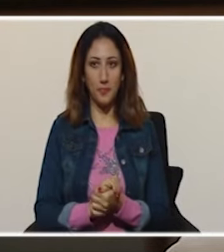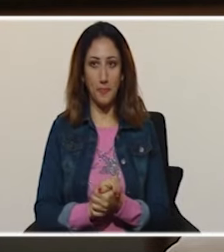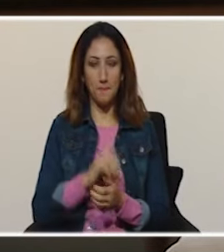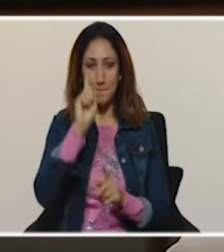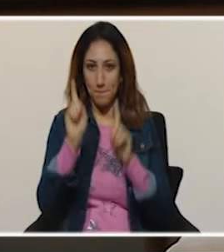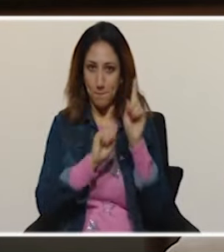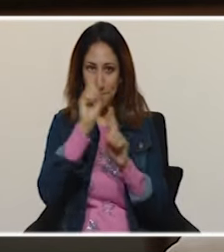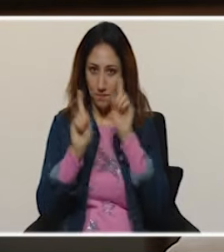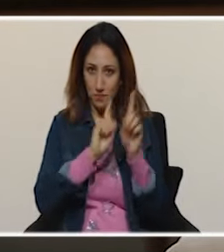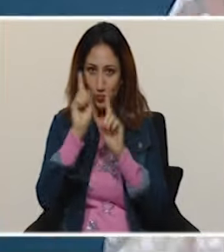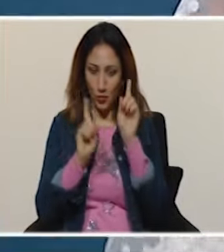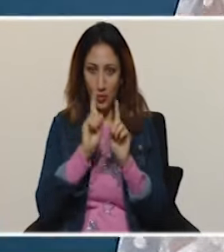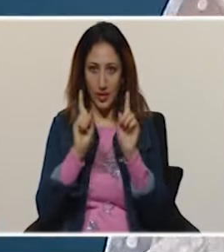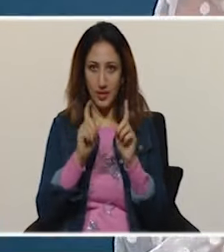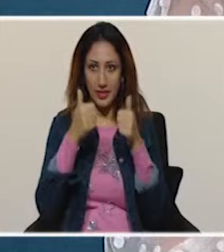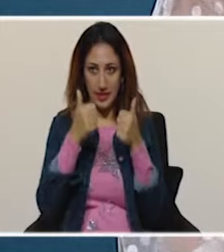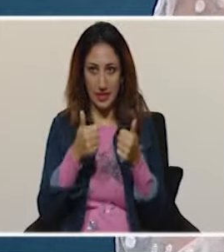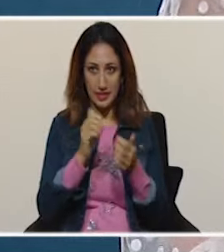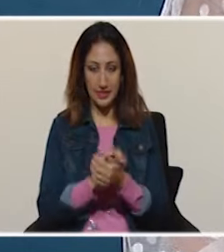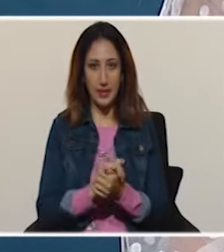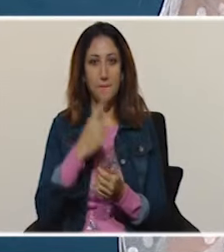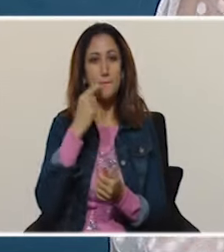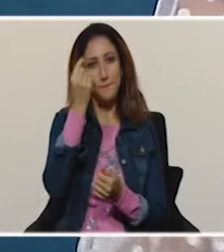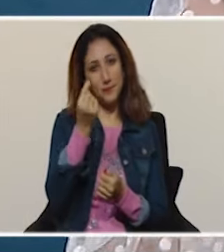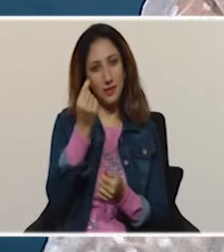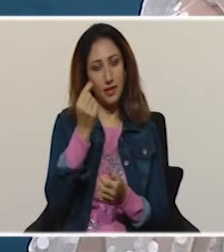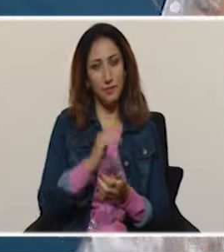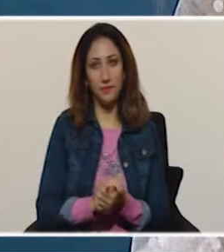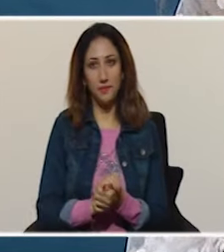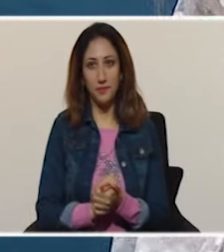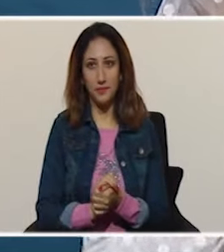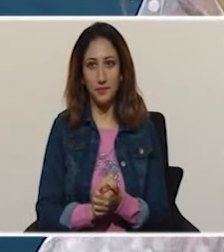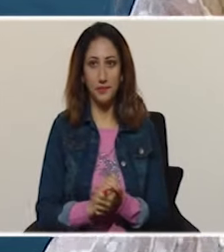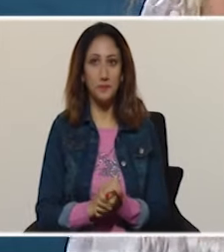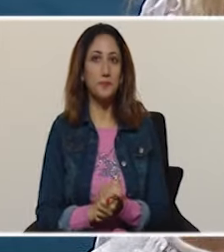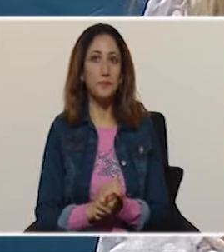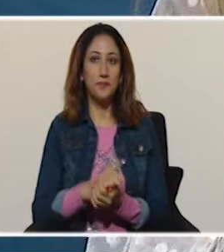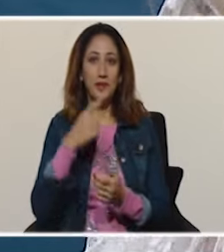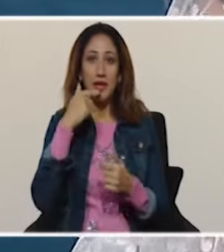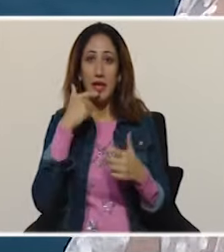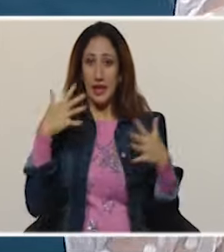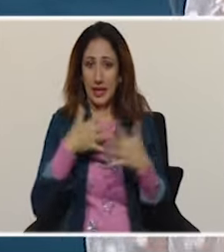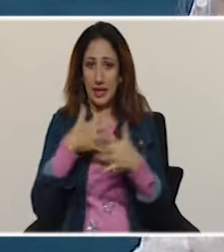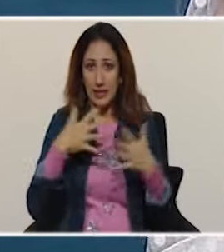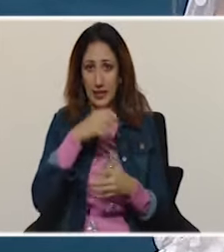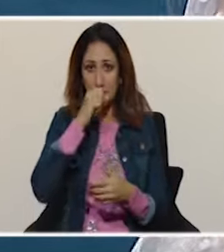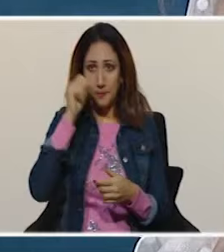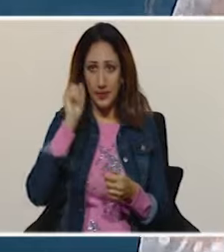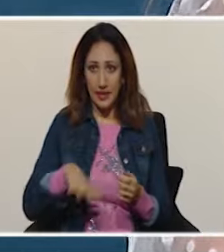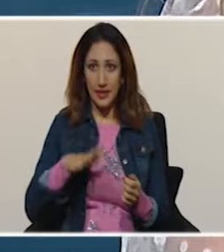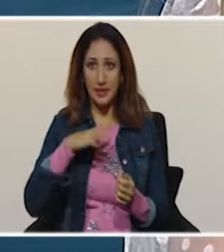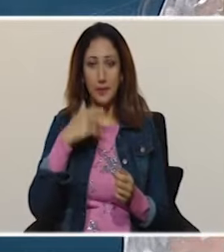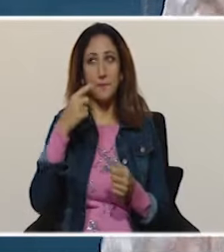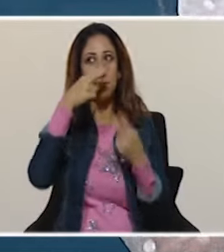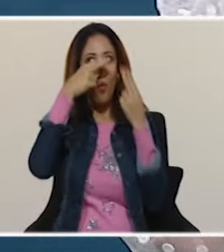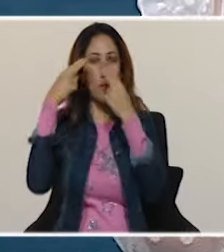ليكي. جاهزه؟ دكتور ممكن اطلب من حضرتك طلب؟ عاده ببدايه السنه وخاصه بالاعياد نحن بنطلب طلبات وبنتمنى